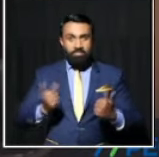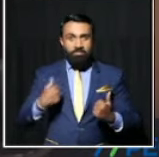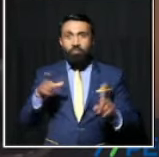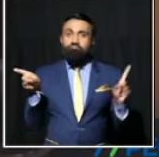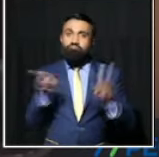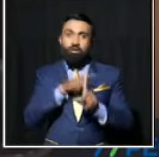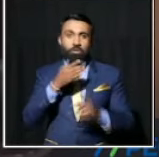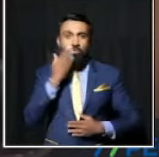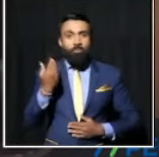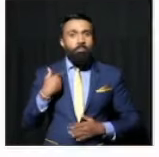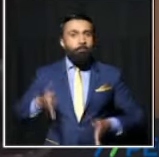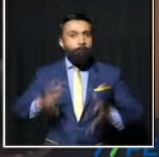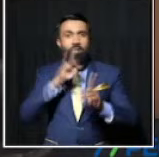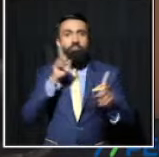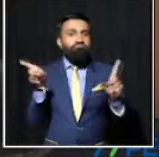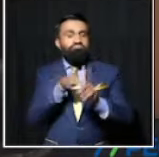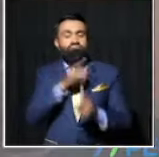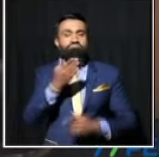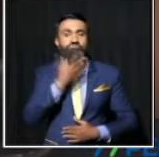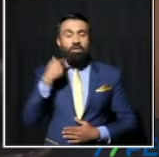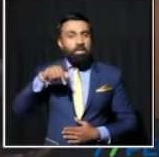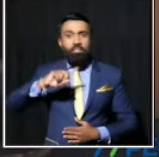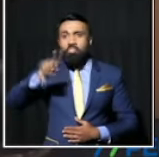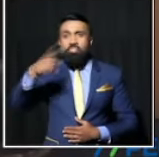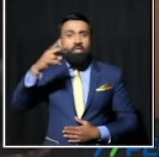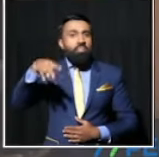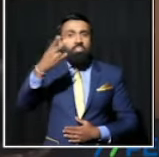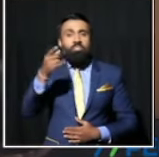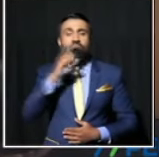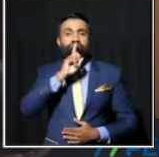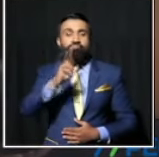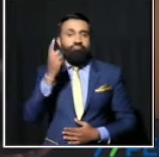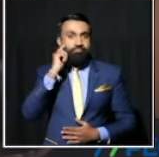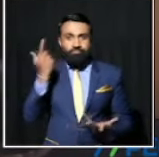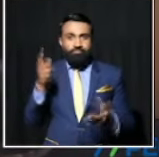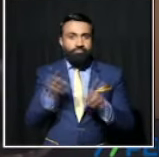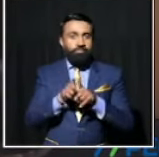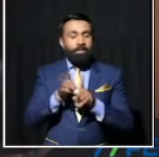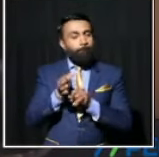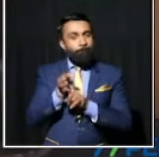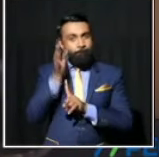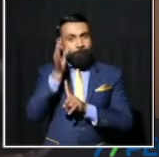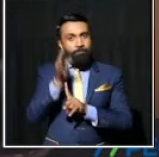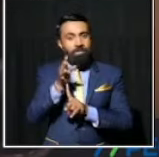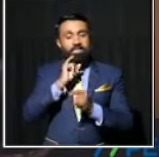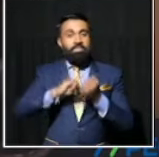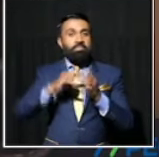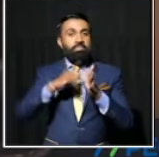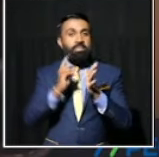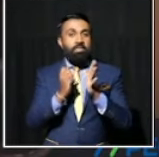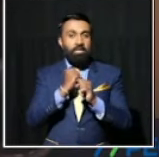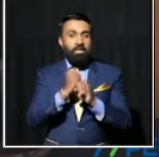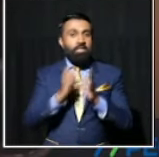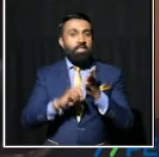මාව මහමග මරලා දාන්න පුළුවන්. ඒක හෙටද අදද අනිද්දාද කියන එක දන්නේ නැහැ. ඒකට ජනාධිපතිවරයාත් සාගල රත්නායකත් ඉඳලා